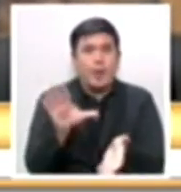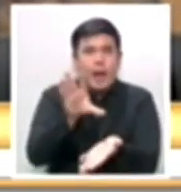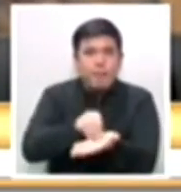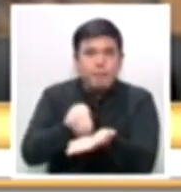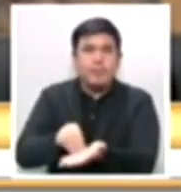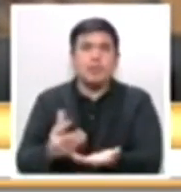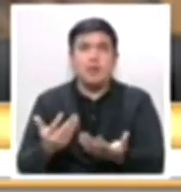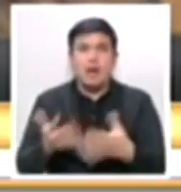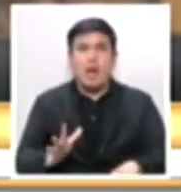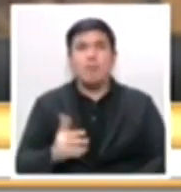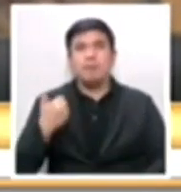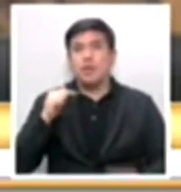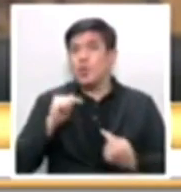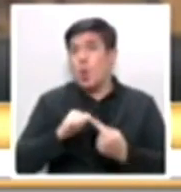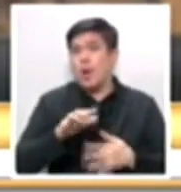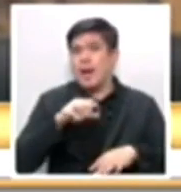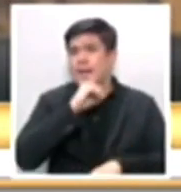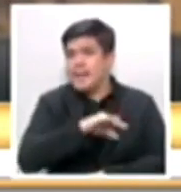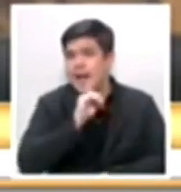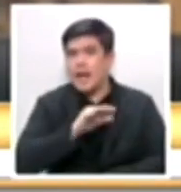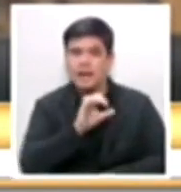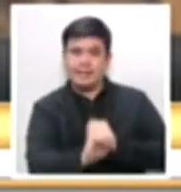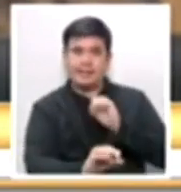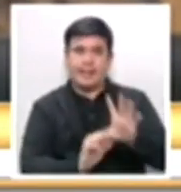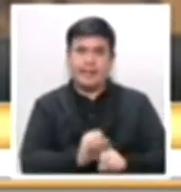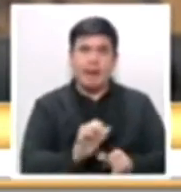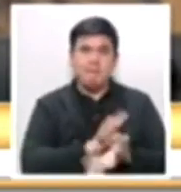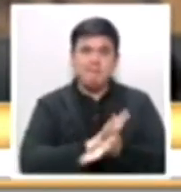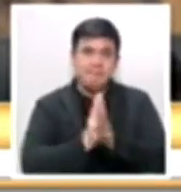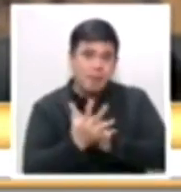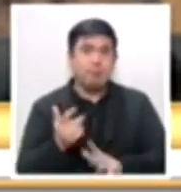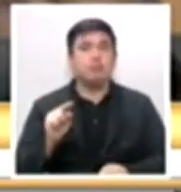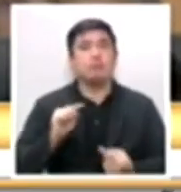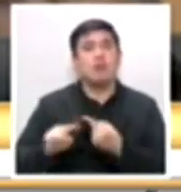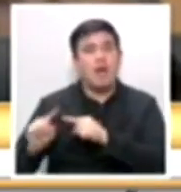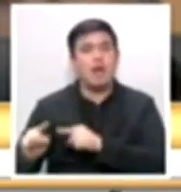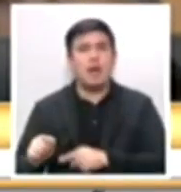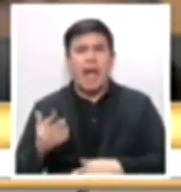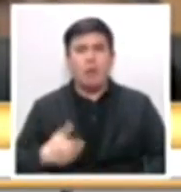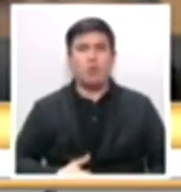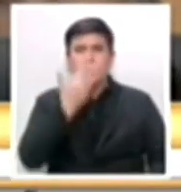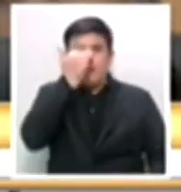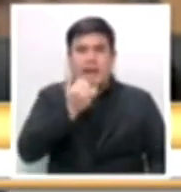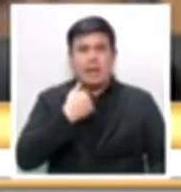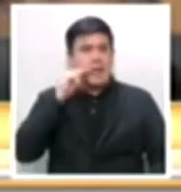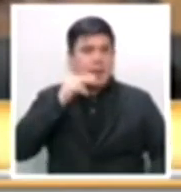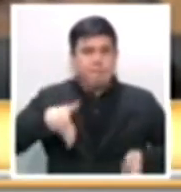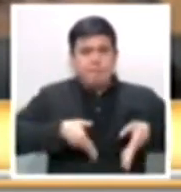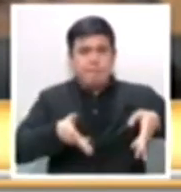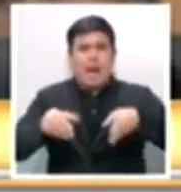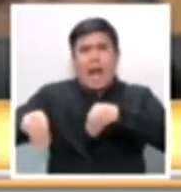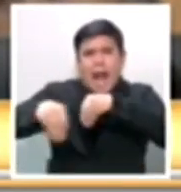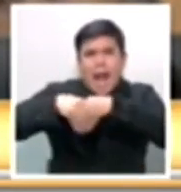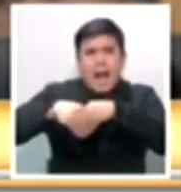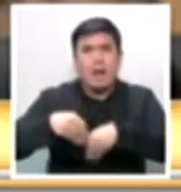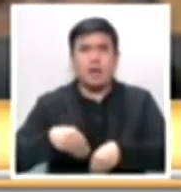มีการกำจัดขยะอยู่ตรงนั้นด้วยผมอยากให้ท่านตรวจสอบว่าทำไมมันไปติดแม่น้ำขนาดนั้นมี